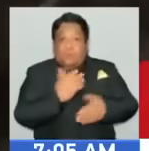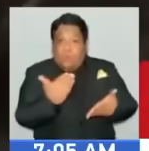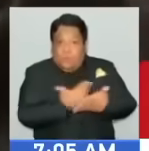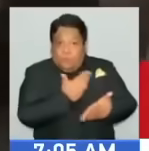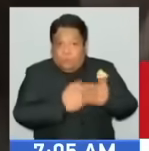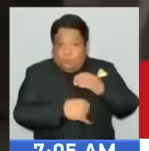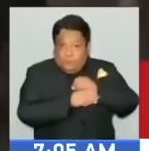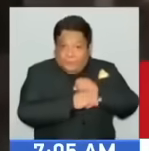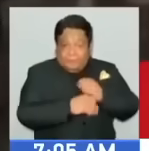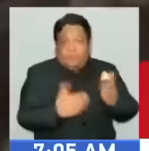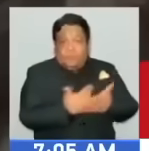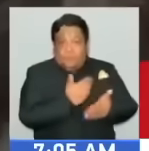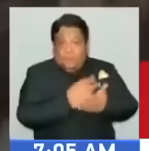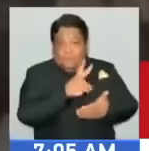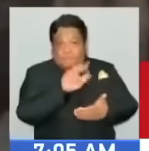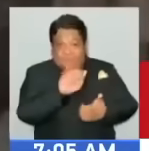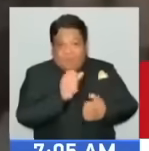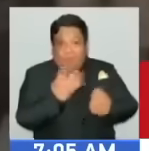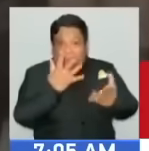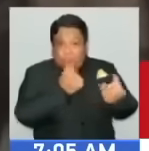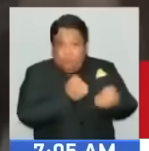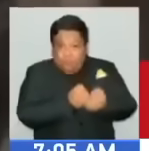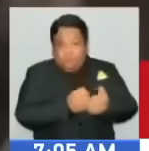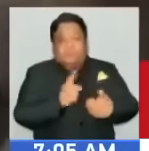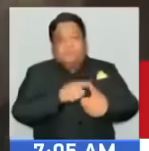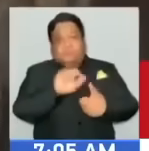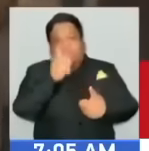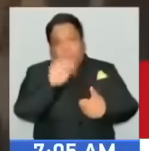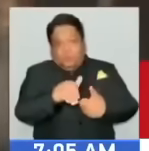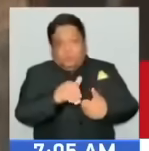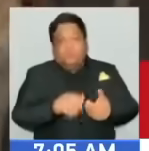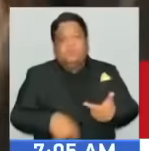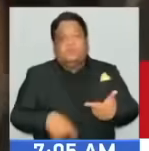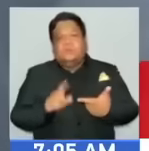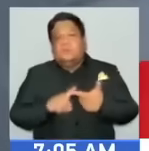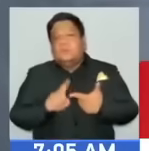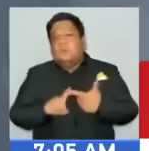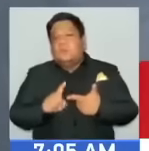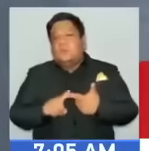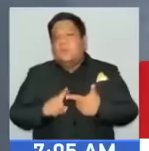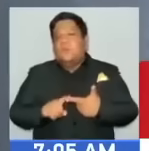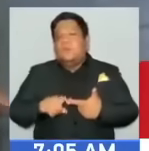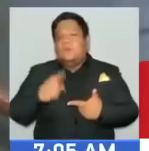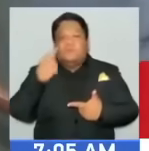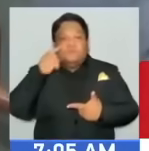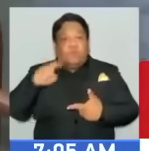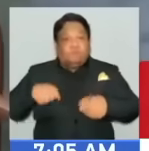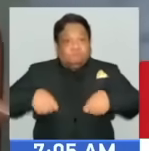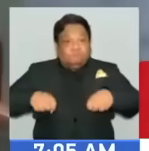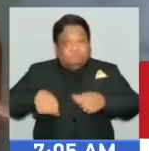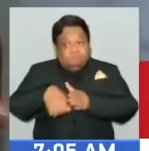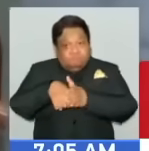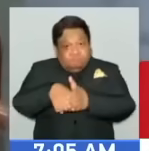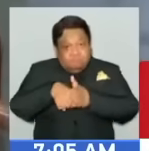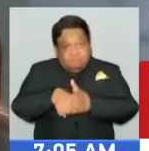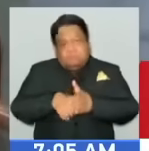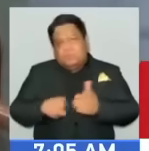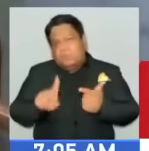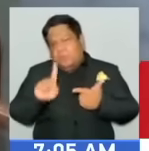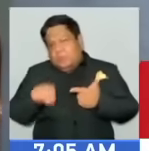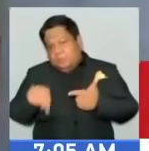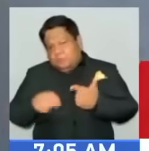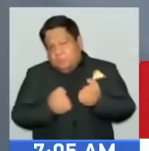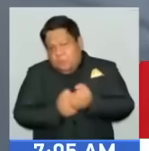pesos naman sa mga tricycle drivers at 1,200 pesos sa mga delivery riders. Malaking tulong sana para sa mga tsuper tulad ni Arnel Aquino